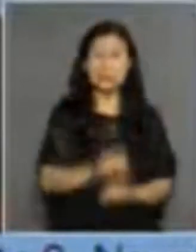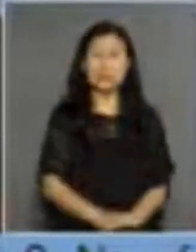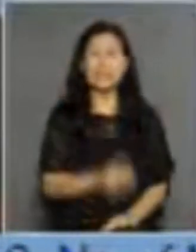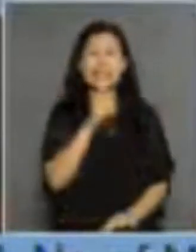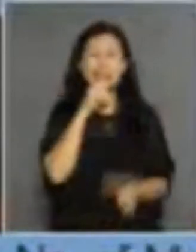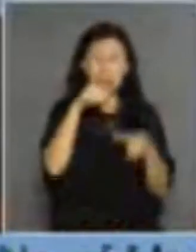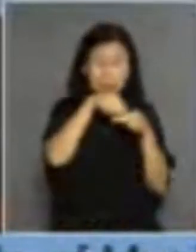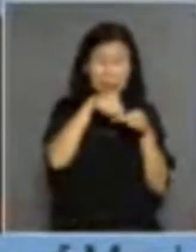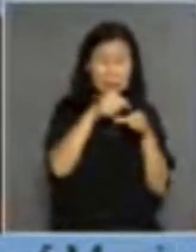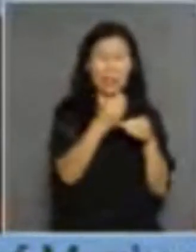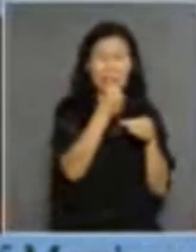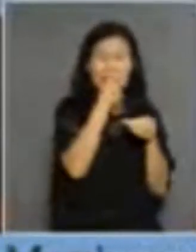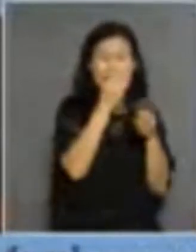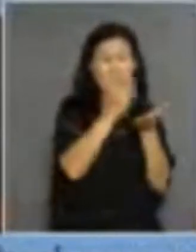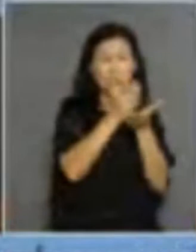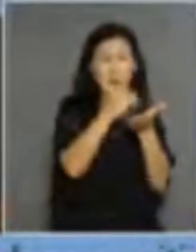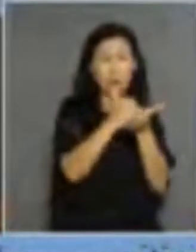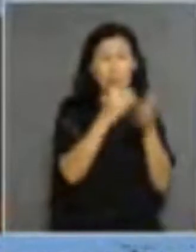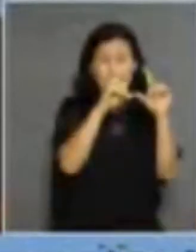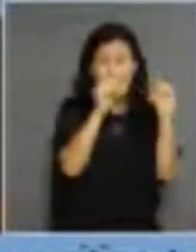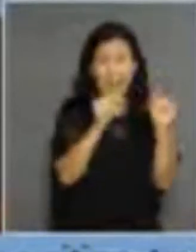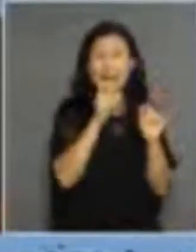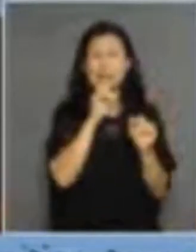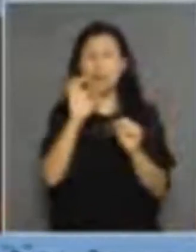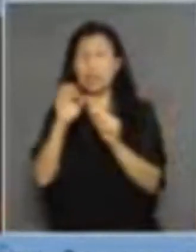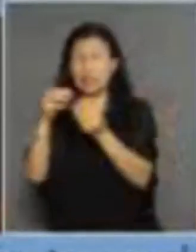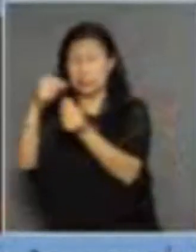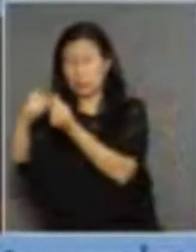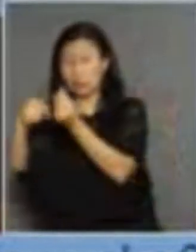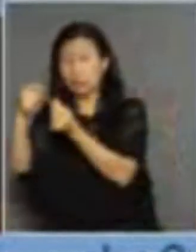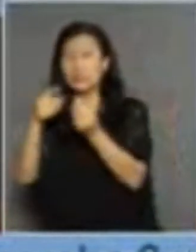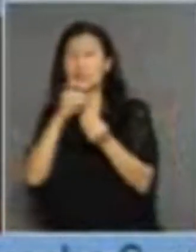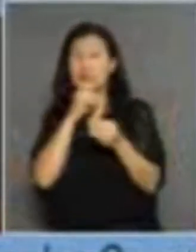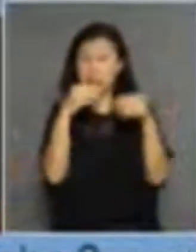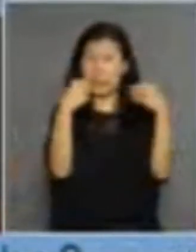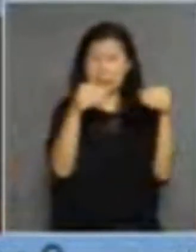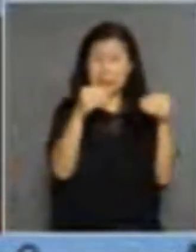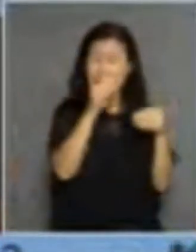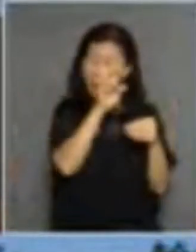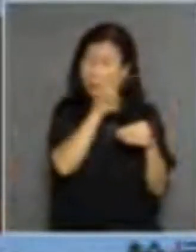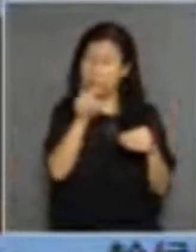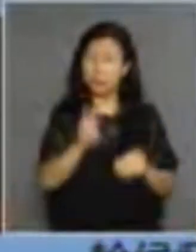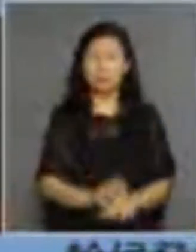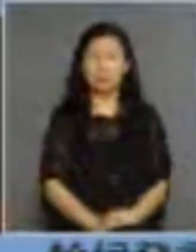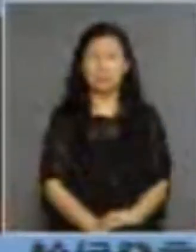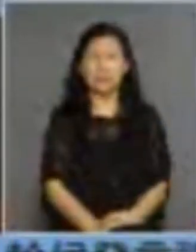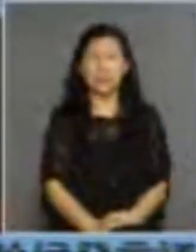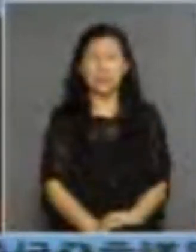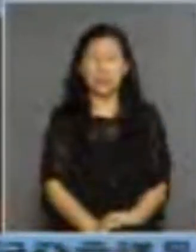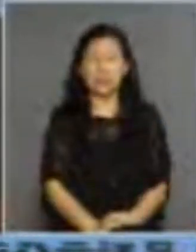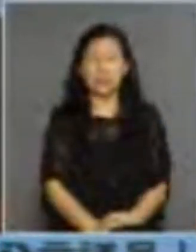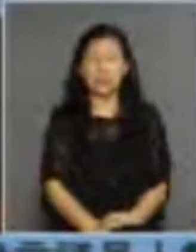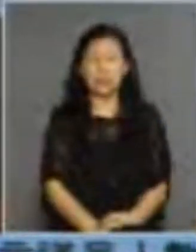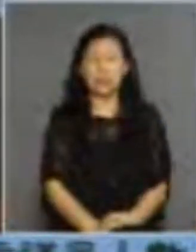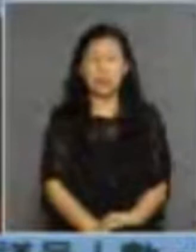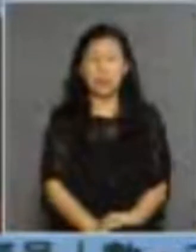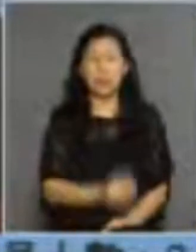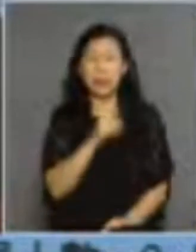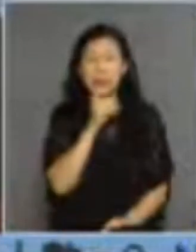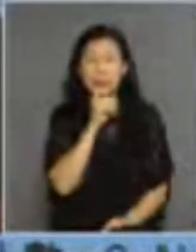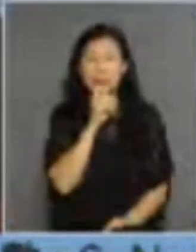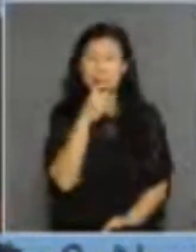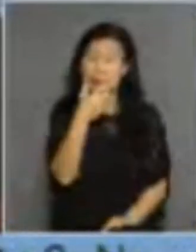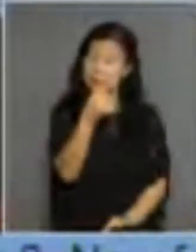家食月餅，冇錢人家食芋頭？教育就最能夠睇得到呢，即係呢一個你係出身於有